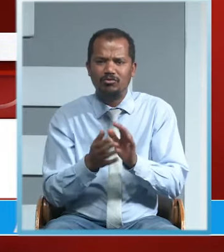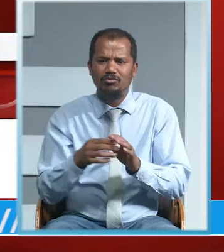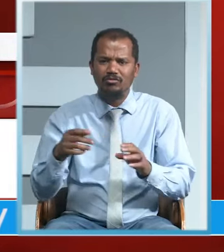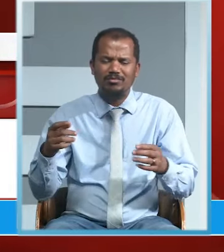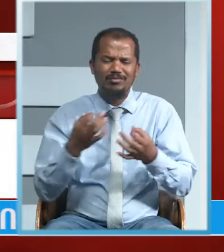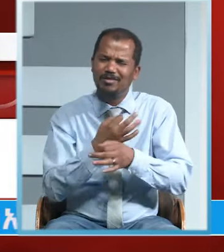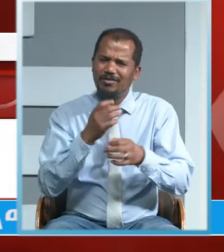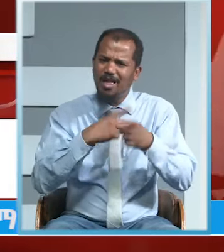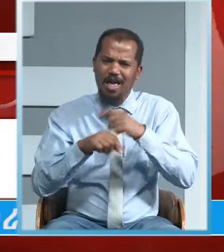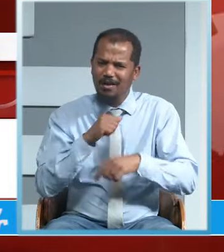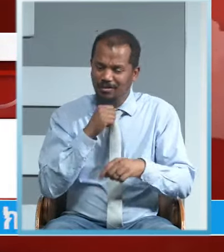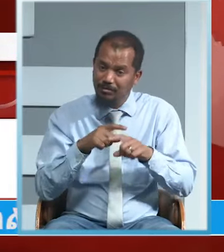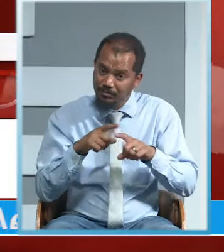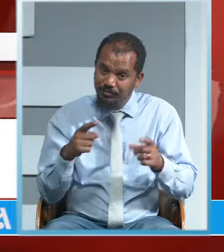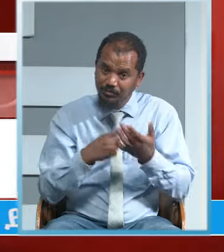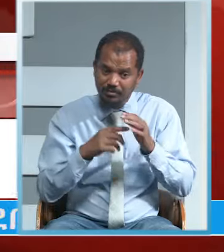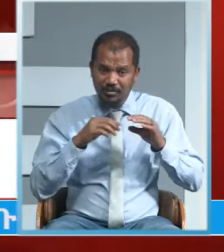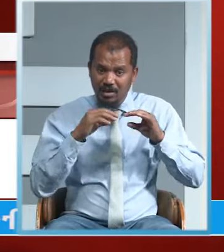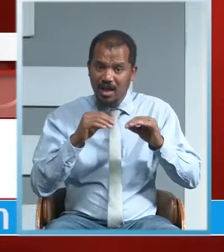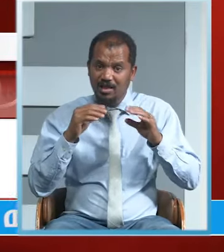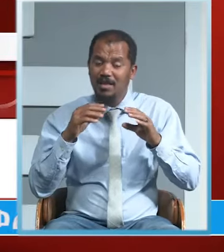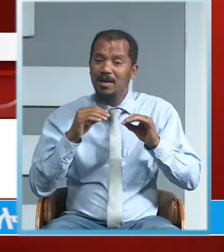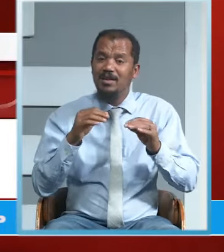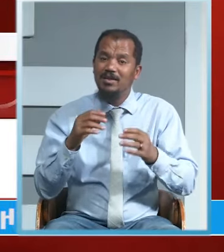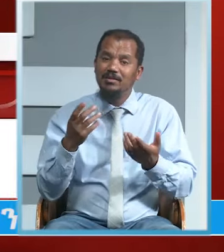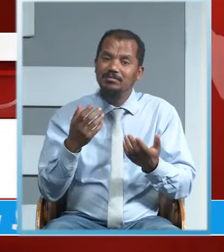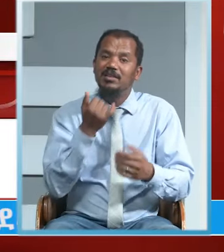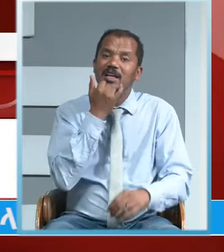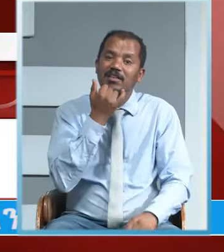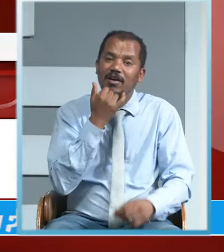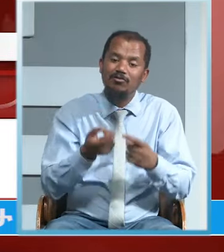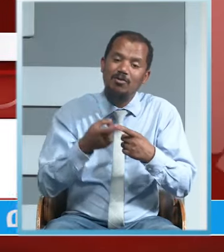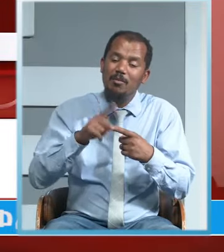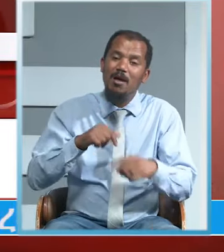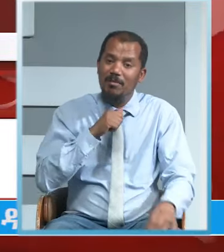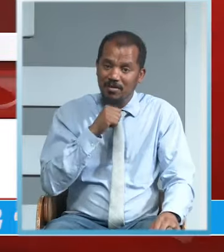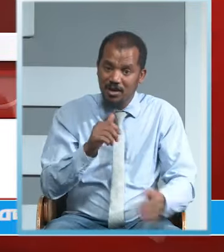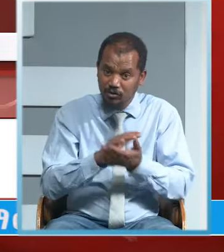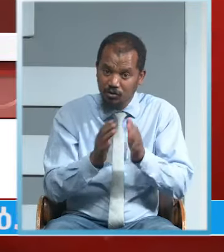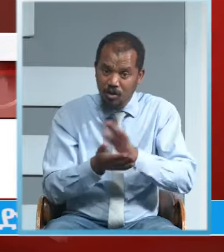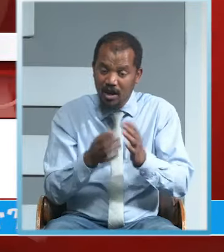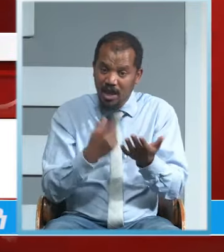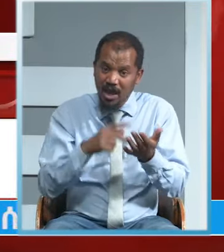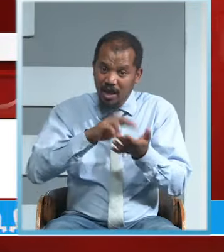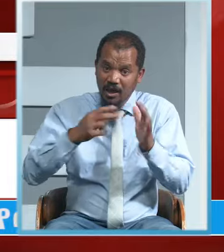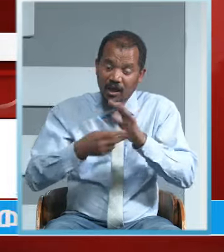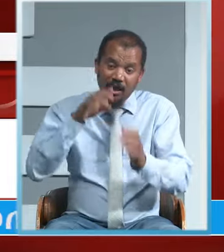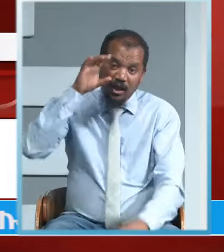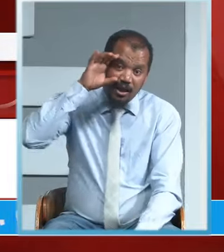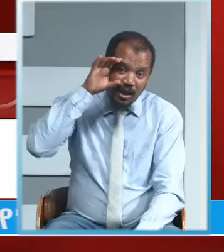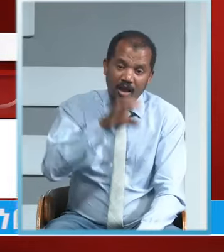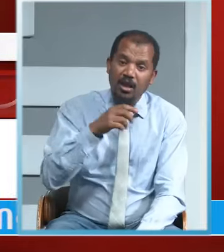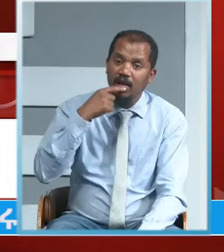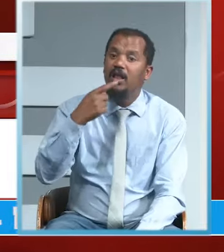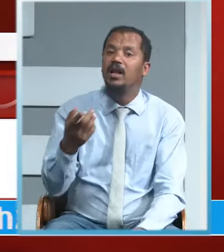መፍትሄ አይመጣም። ነገር ግን ይሄ አስተማሪ ነው ማለት አይቻልም። ከጥፋቱ ማይመለሰው ከሆነ ደግሞ ይሄ ማለት ግድ ይላል ማለት